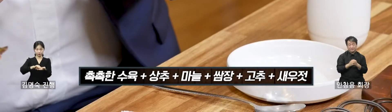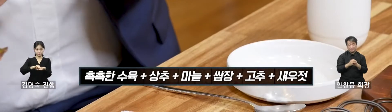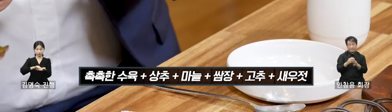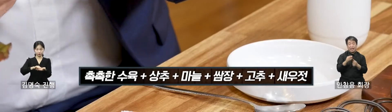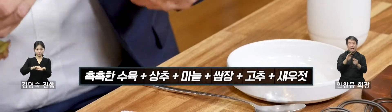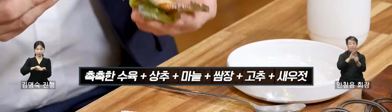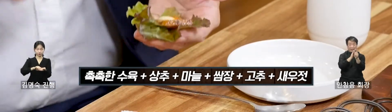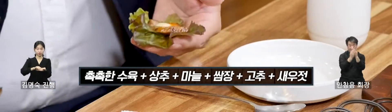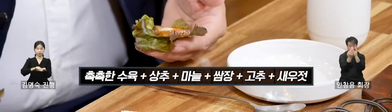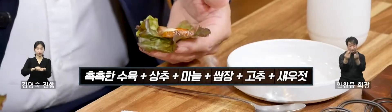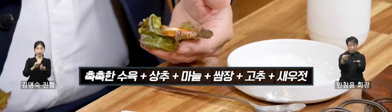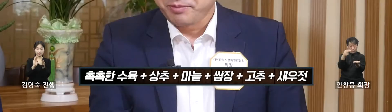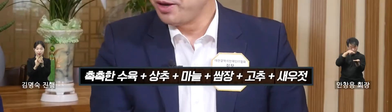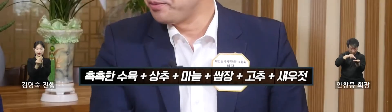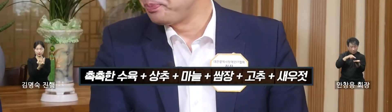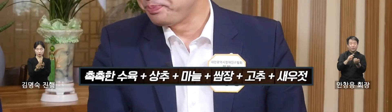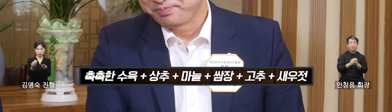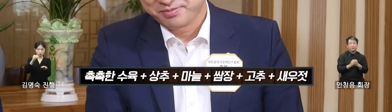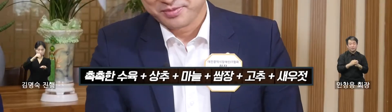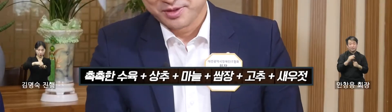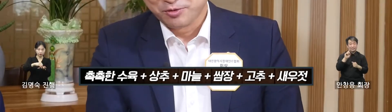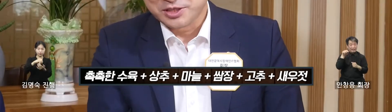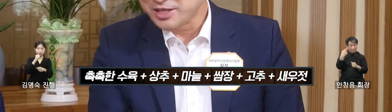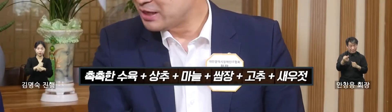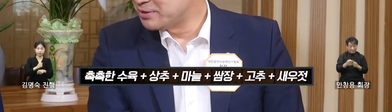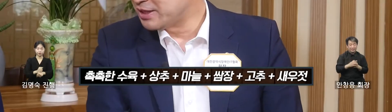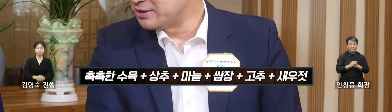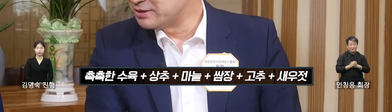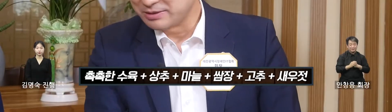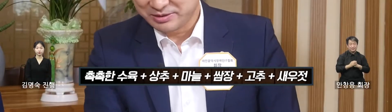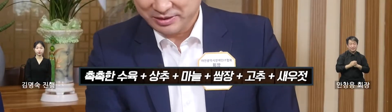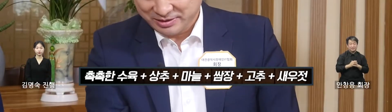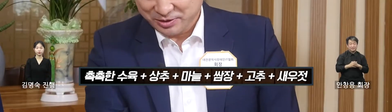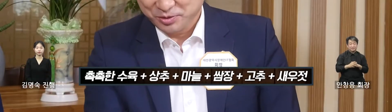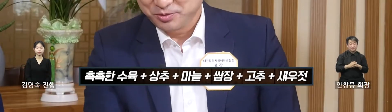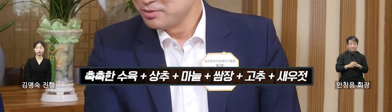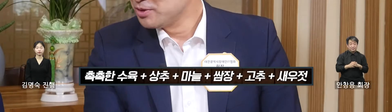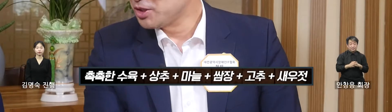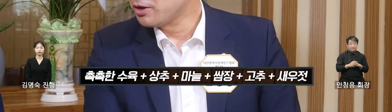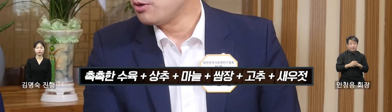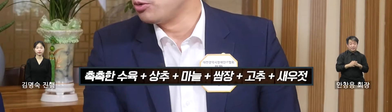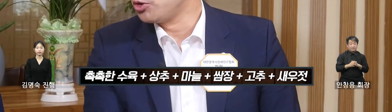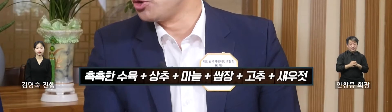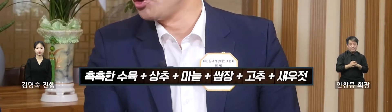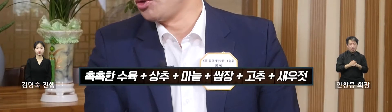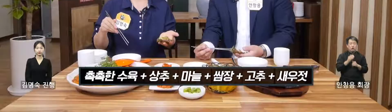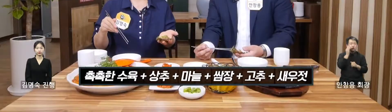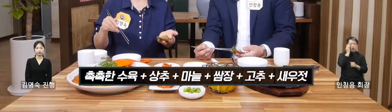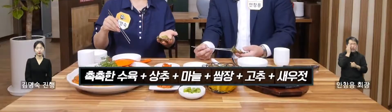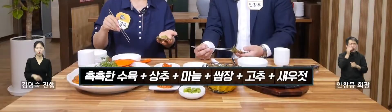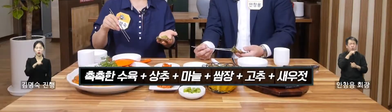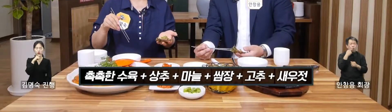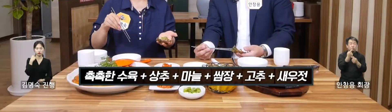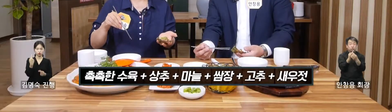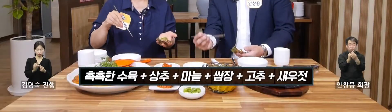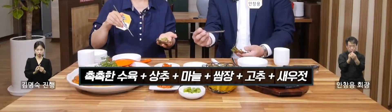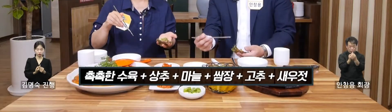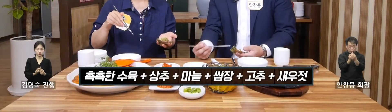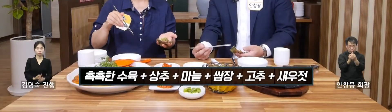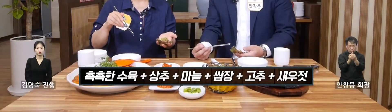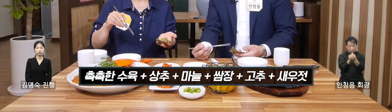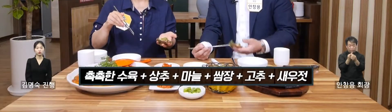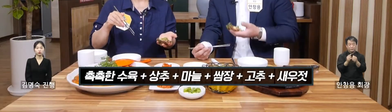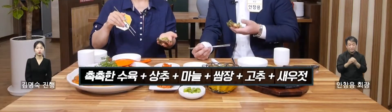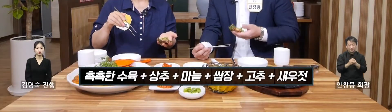마늘 딱 올리고, 네, 마늘 올리고. 그다음에 네. 우리 식감을 살리는 청양고추.